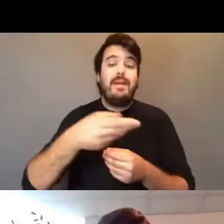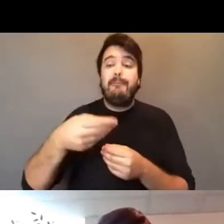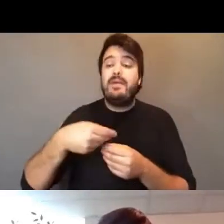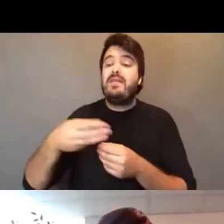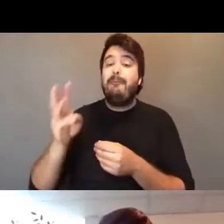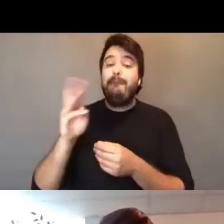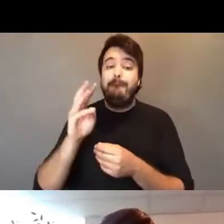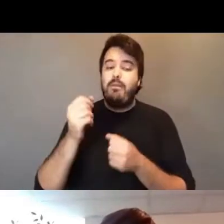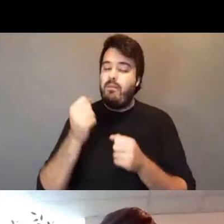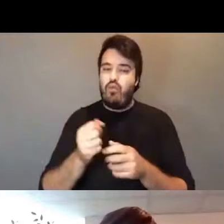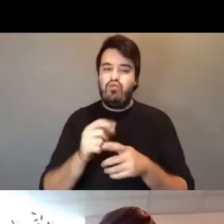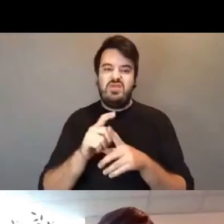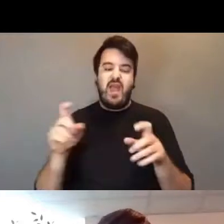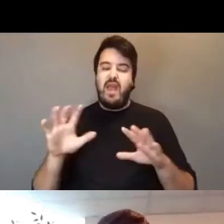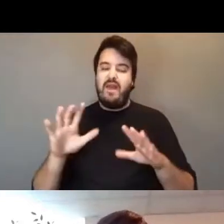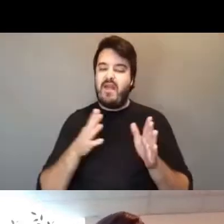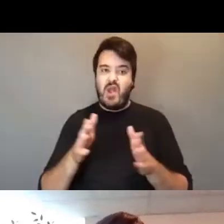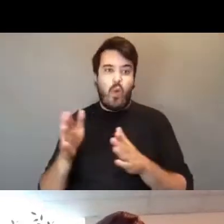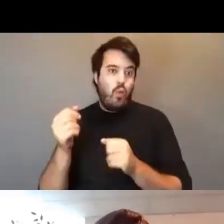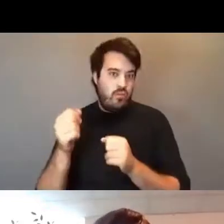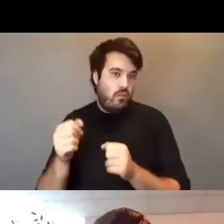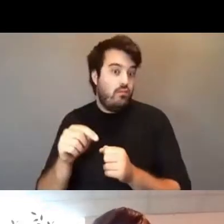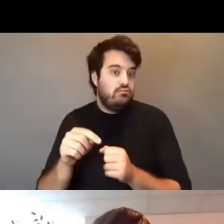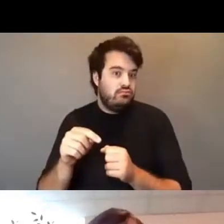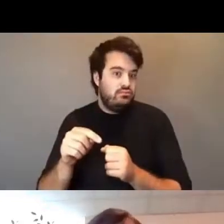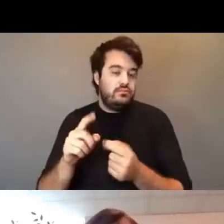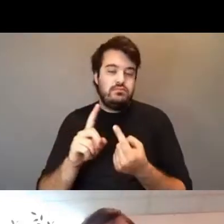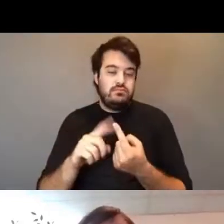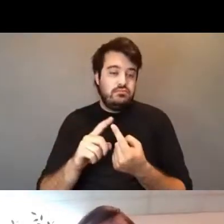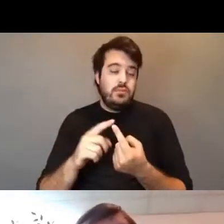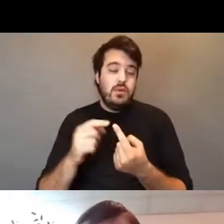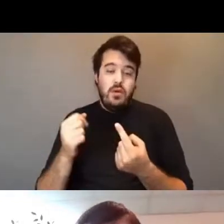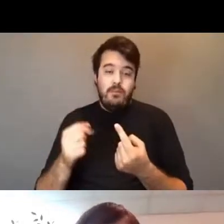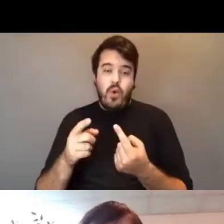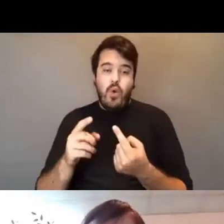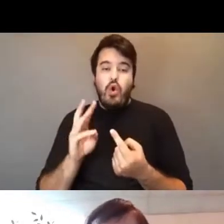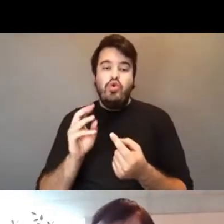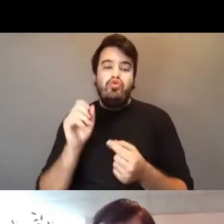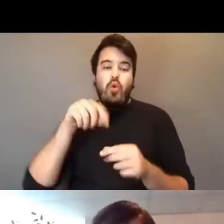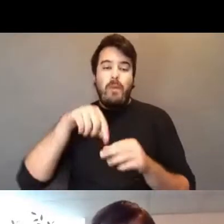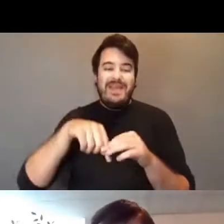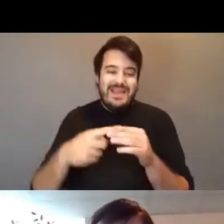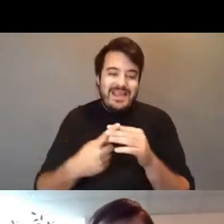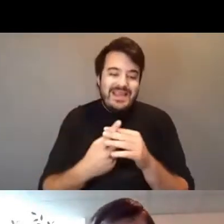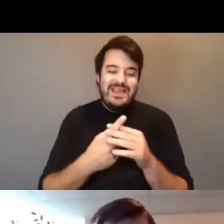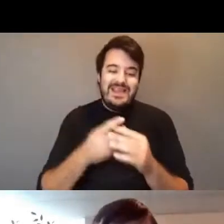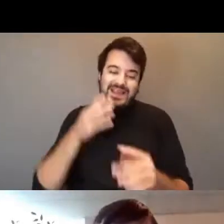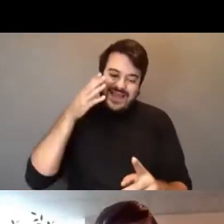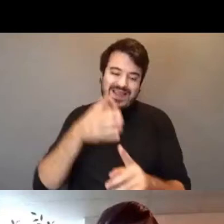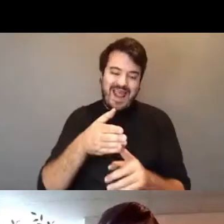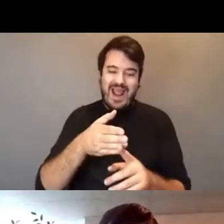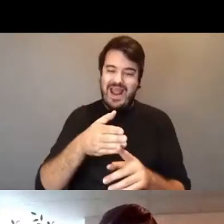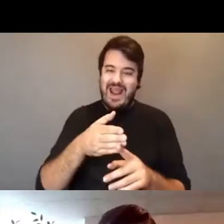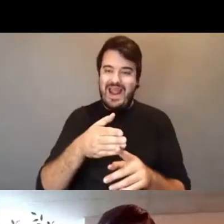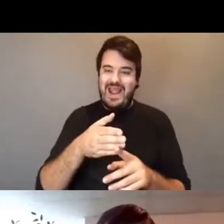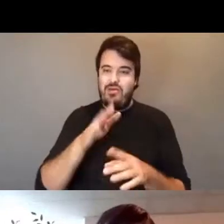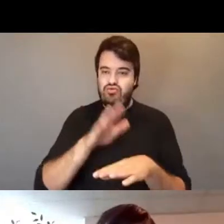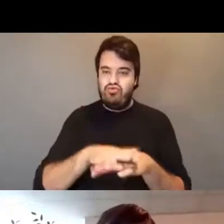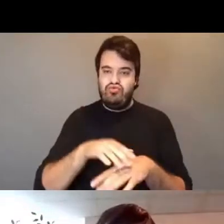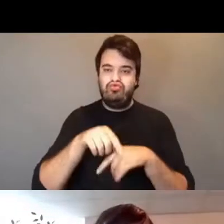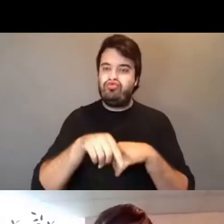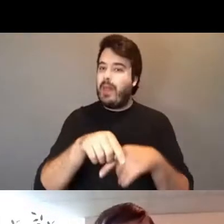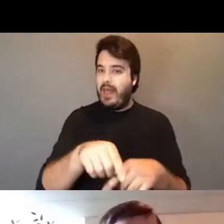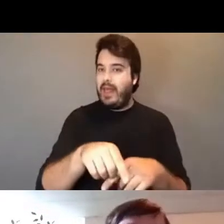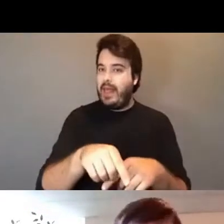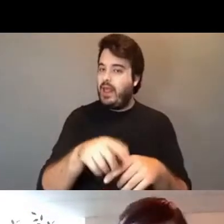façons. Puis, premièrement, on peut faire des semis directs. Donc, on se rappelle, les semis directs, ça, c'est quand on